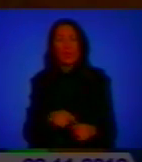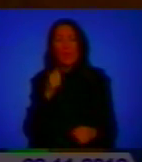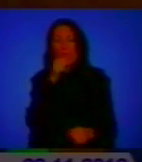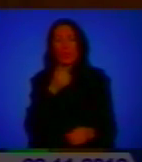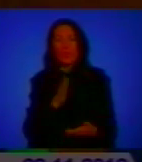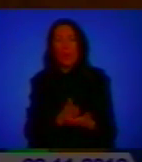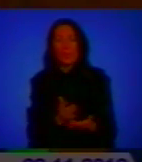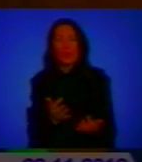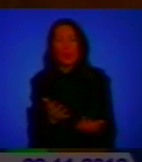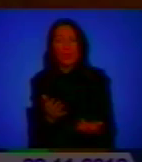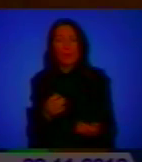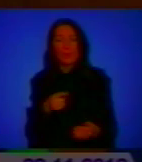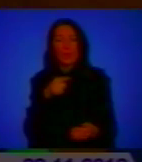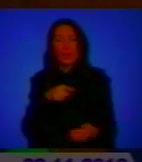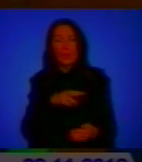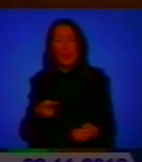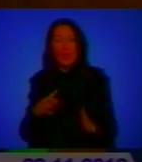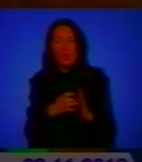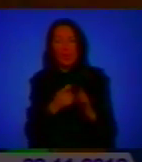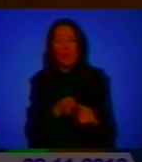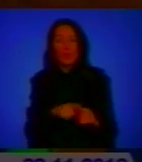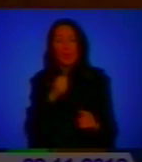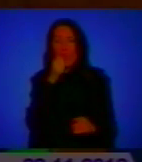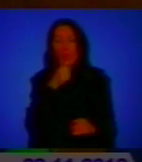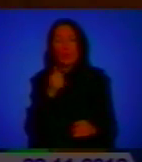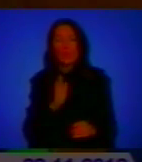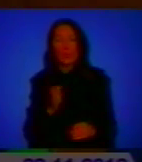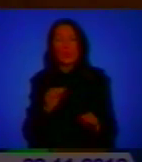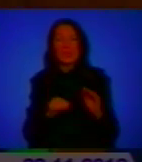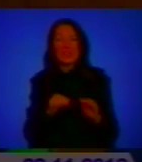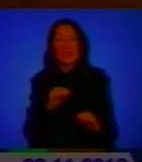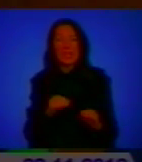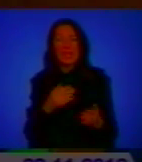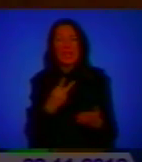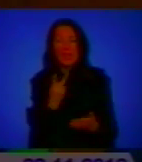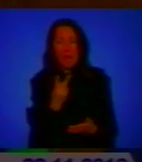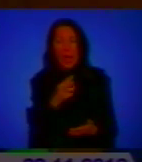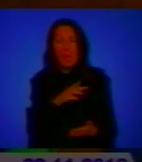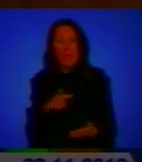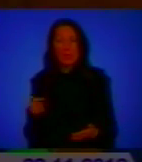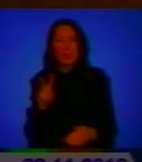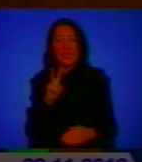ще, якщо в минулому році 1 900 000, то в цьому році він вже буде складати